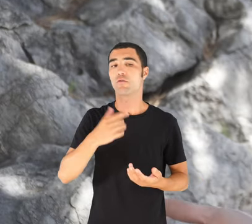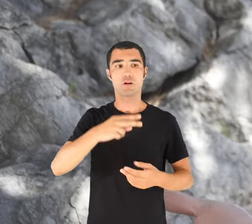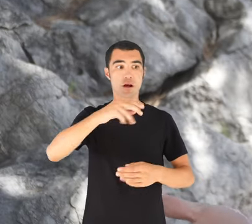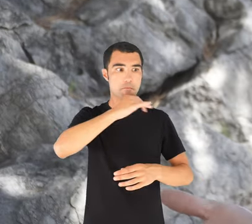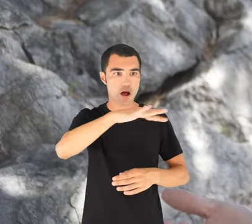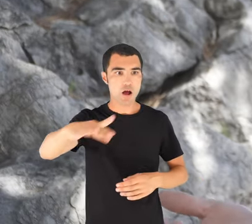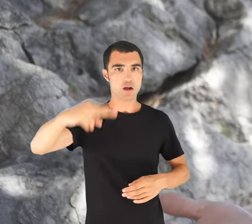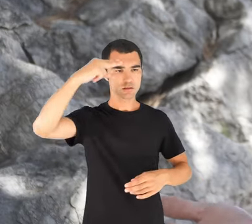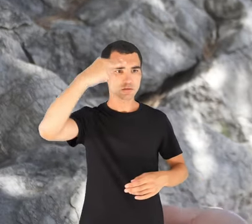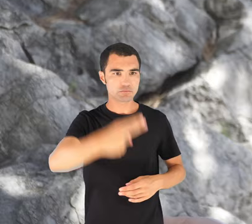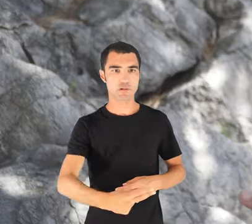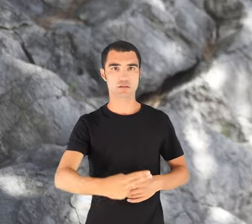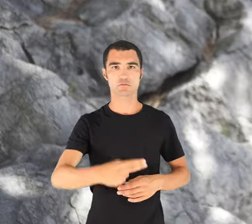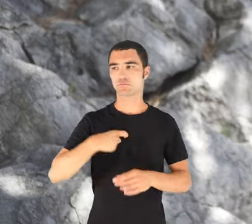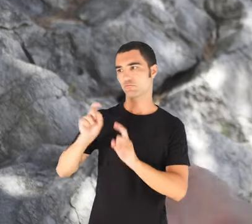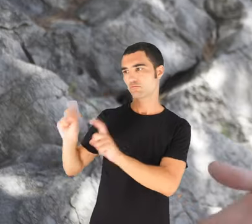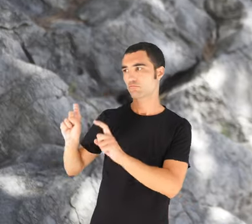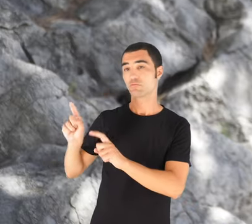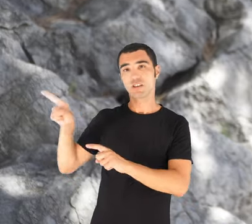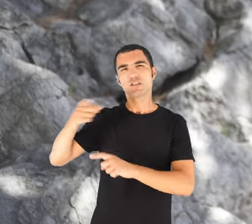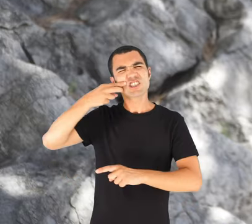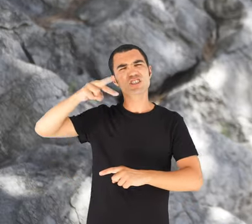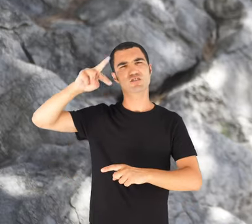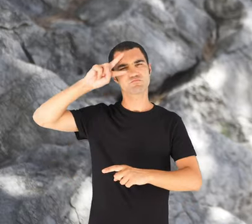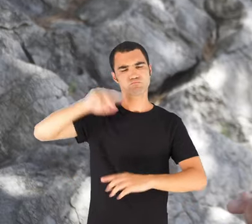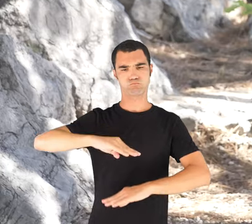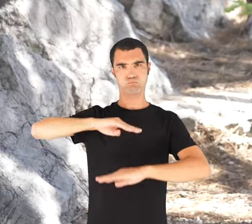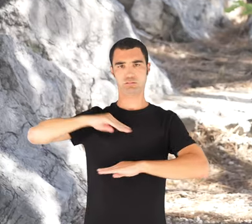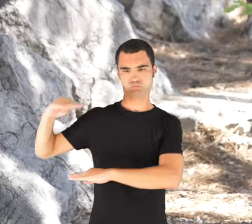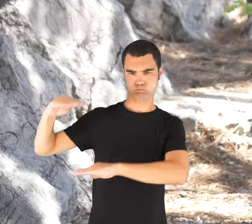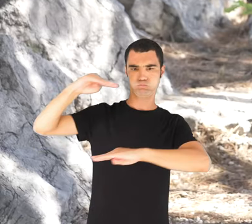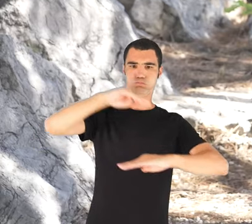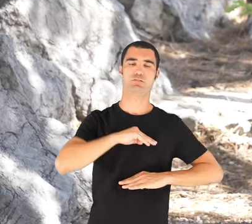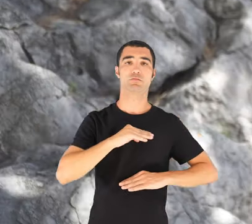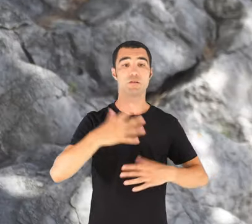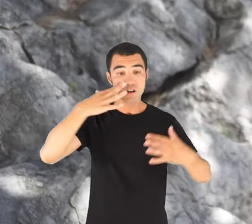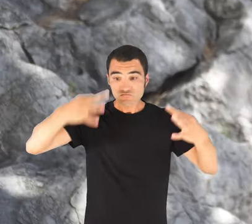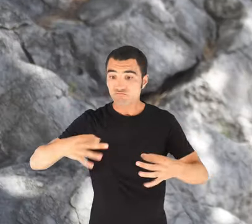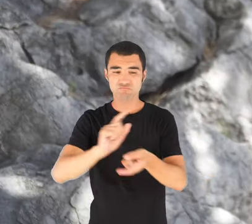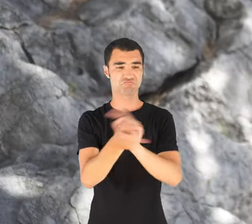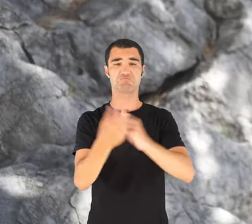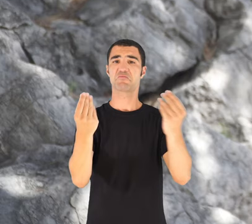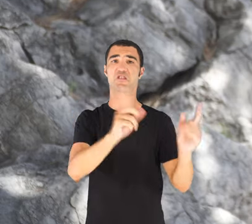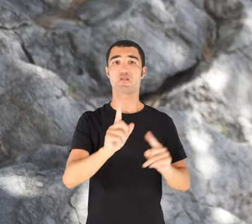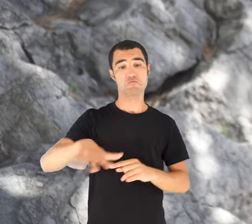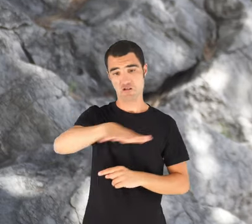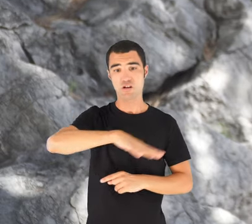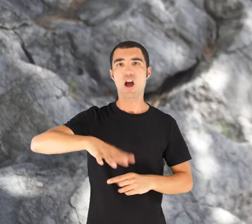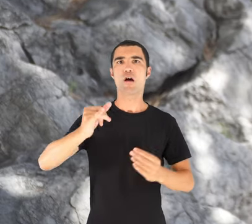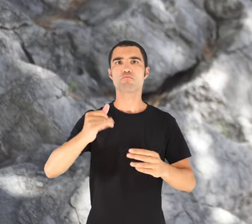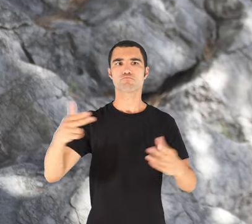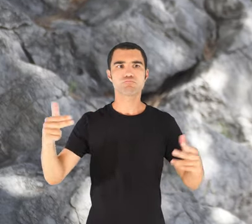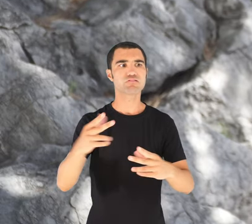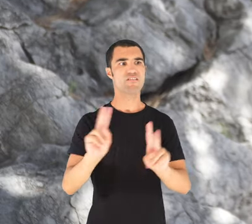més respecte a la mà, i m'ha ensenyat tota l'experiència que du darrere. L'esport ha canviat molt, però sí que és un lloc on sempre hi ha hagut molta